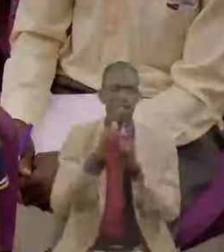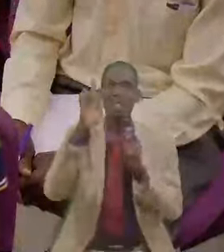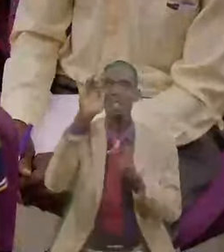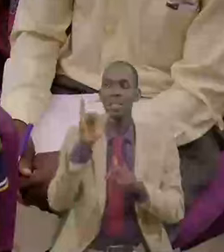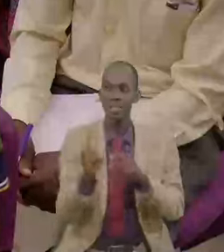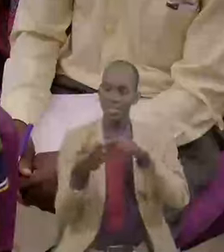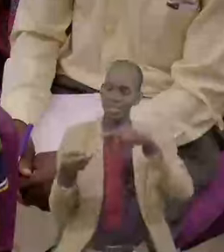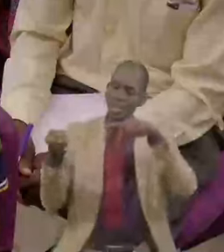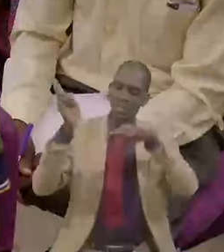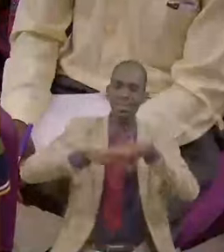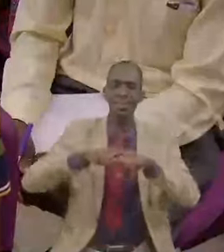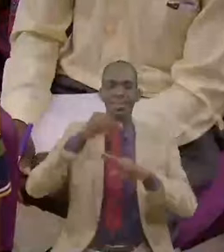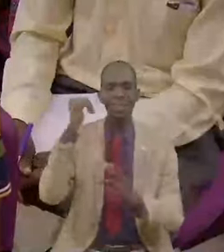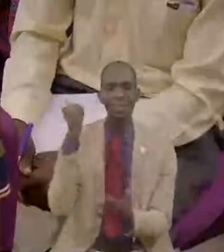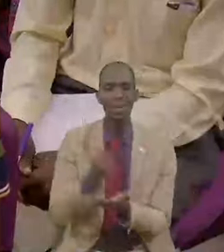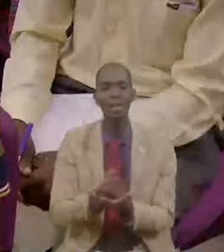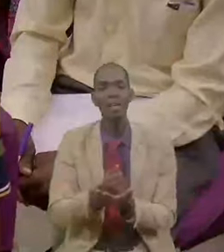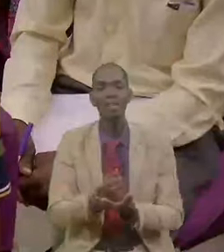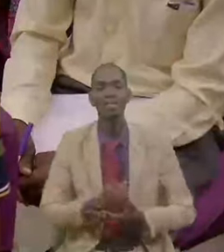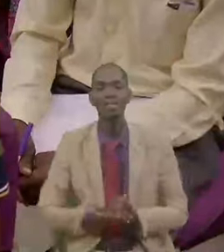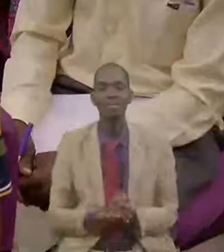plus grande. Amen.